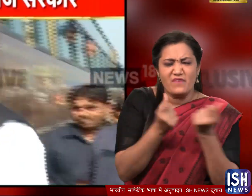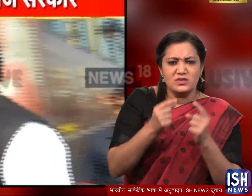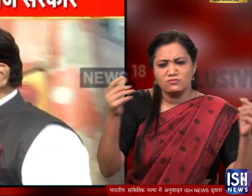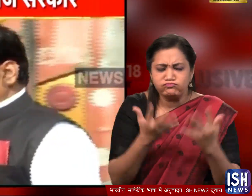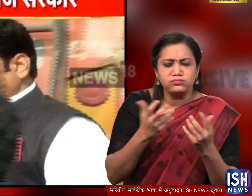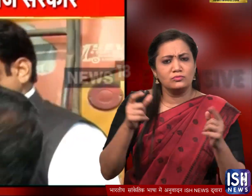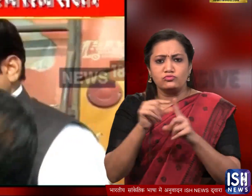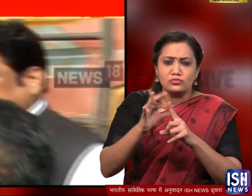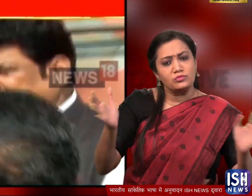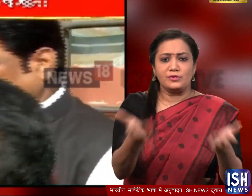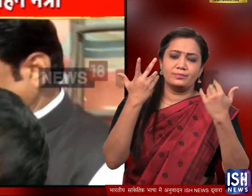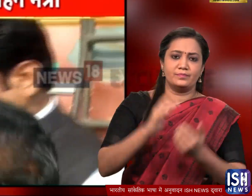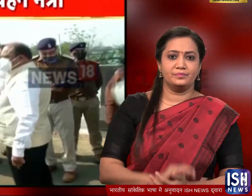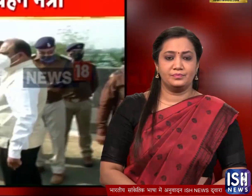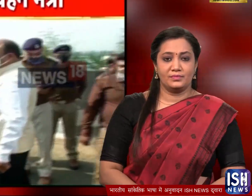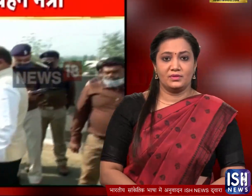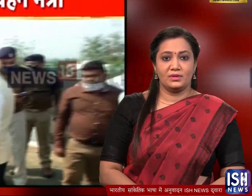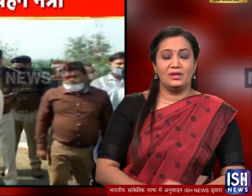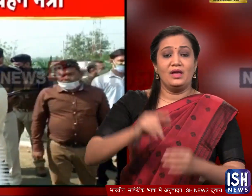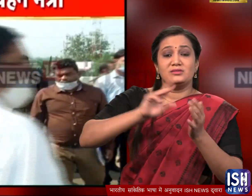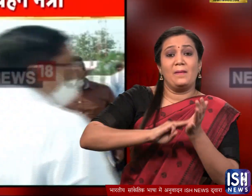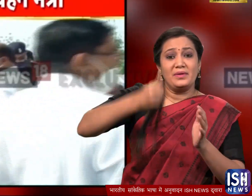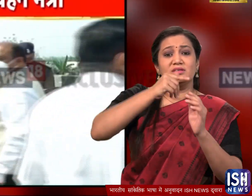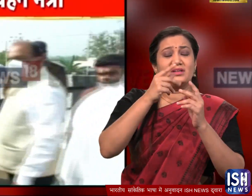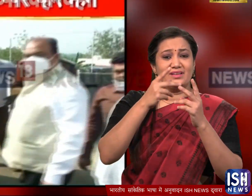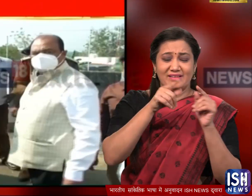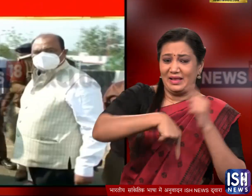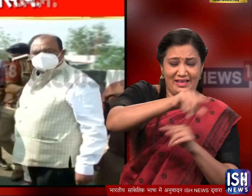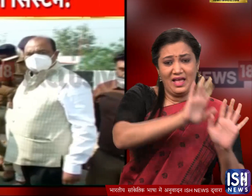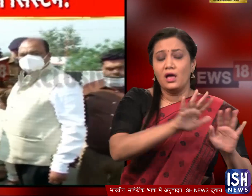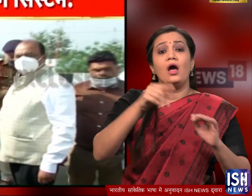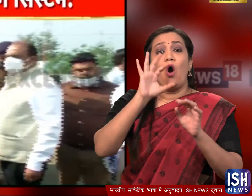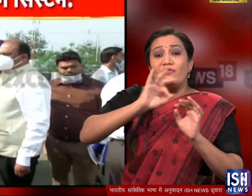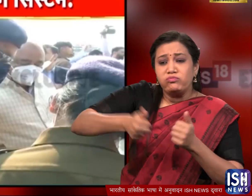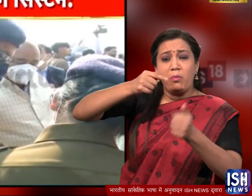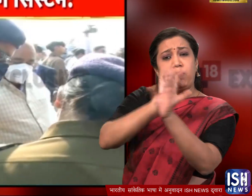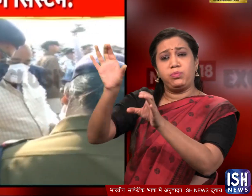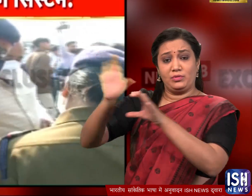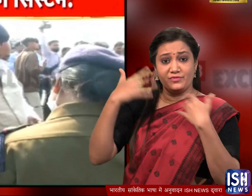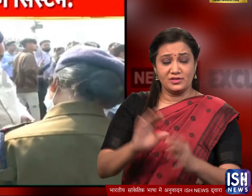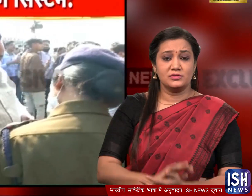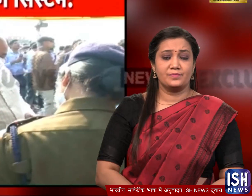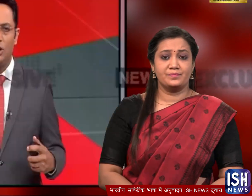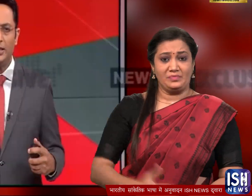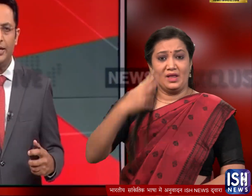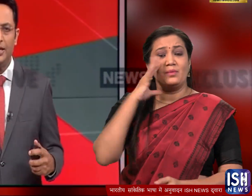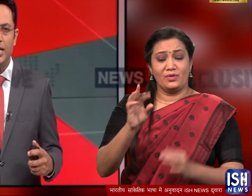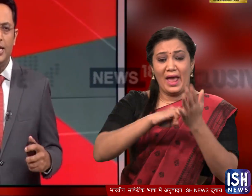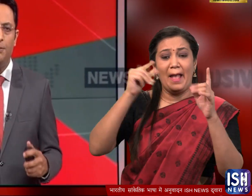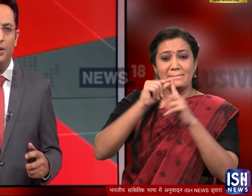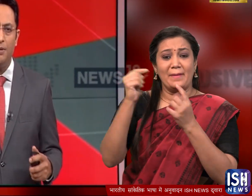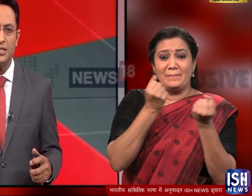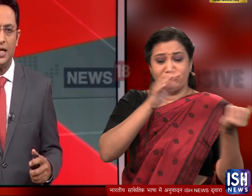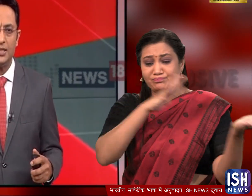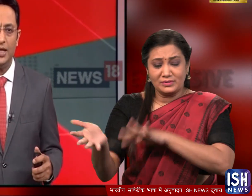सिंह सरकार ताबड़तोड़ कार्रवाई में जुट गई। यही नहीं, परिवहन विभाग के कई सीनियर अफसरों को भी सस्पेंड कर दिया गया। सौभाग्य की बात